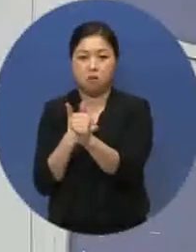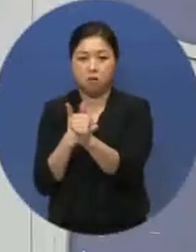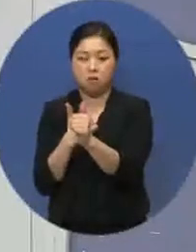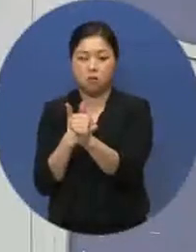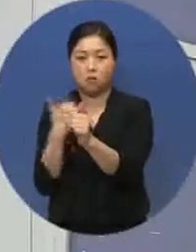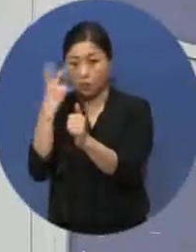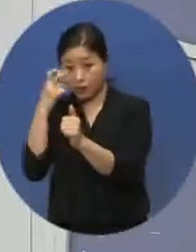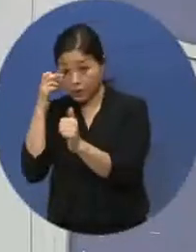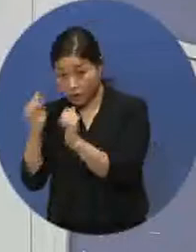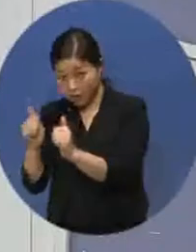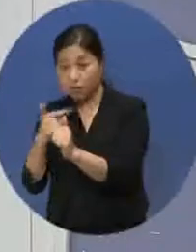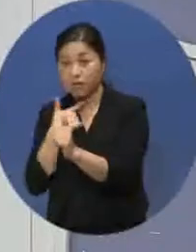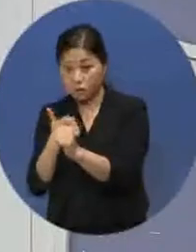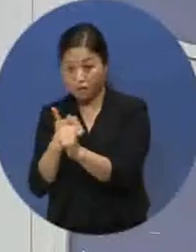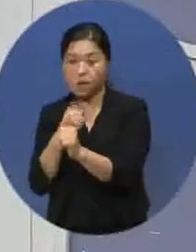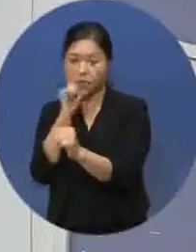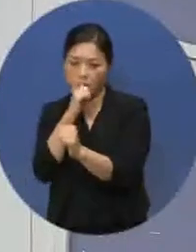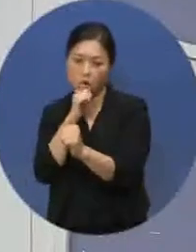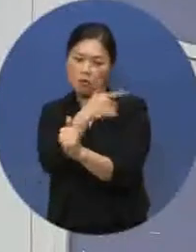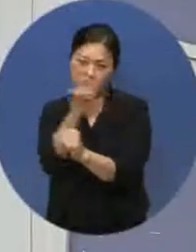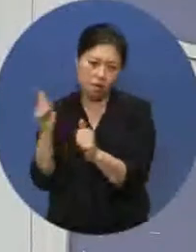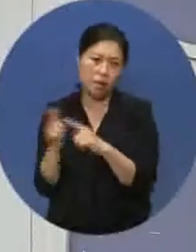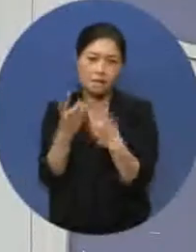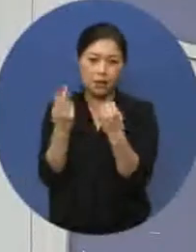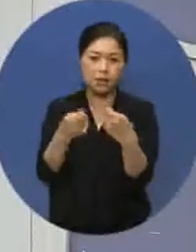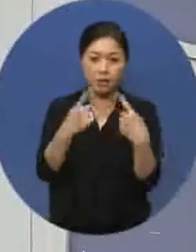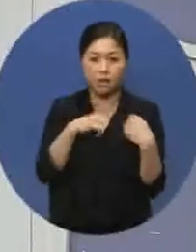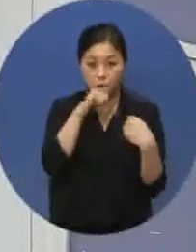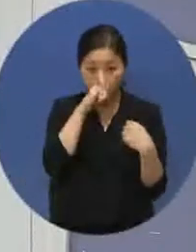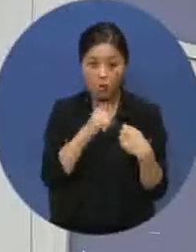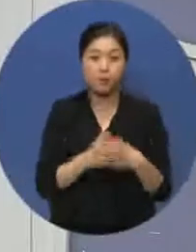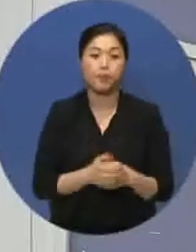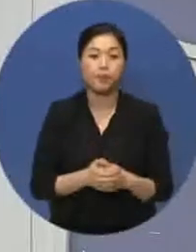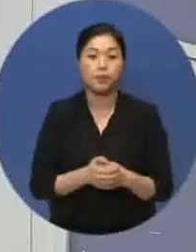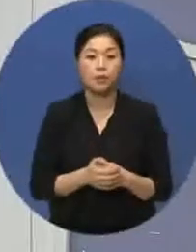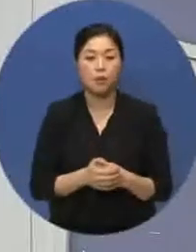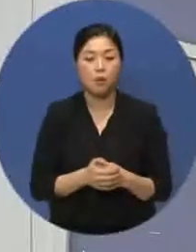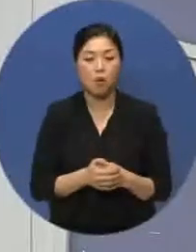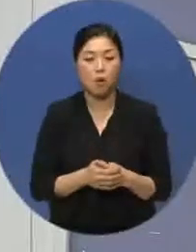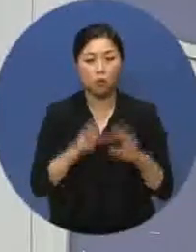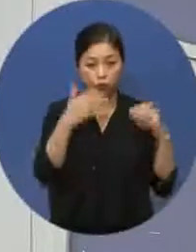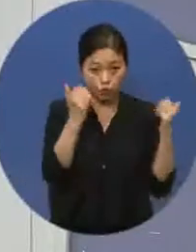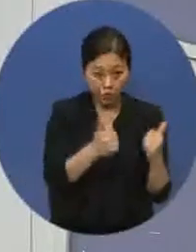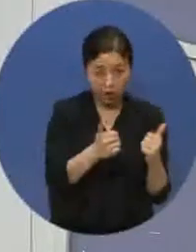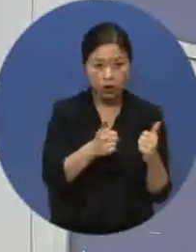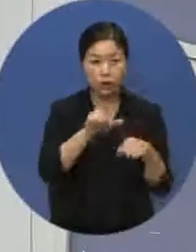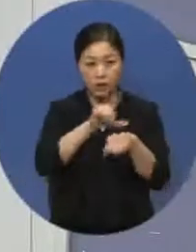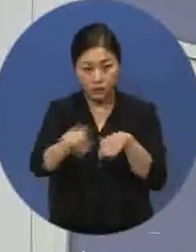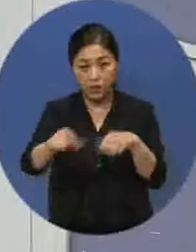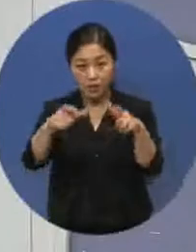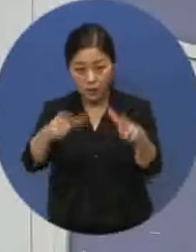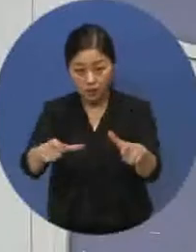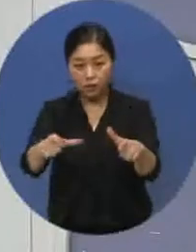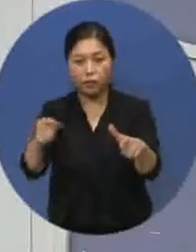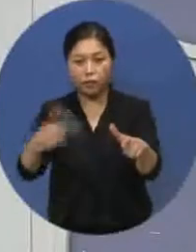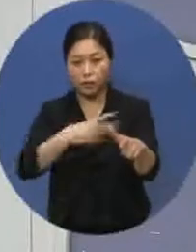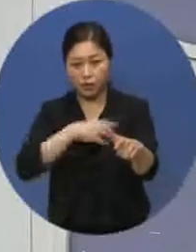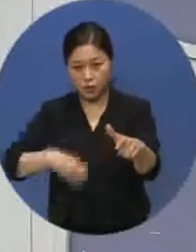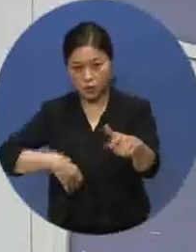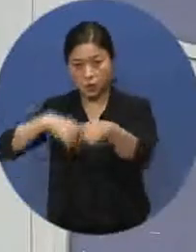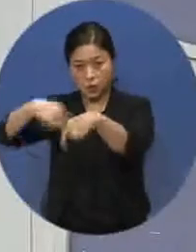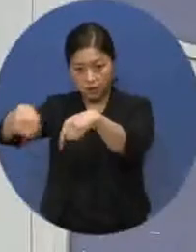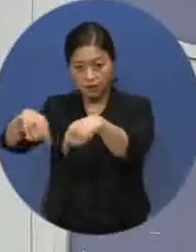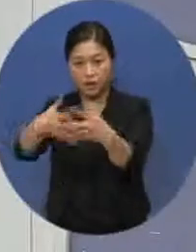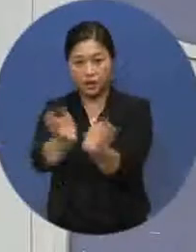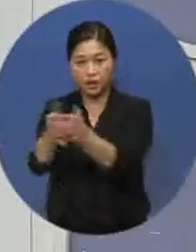다양한 경험을 가진 변호사들이 들어가고 있고요. 국회뿐만 아니라 지방, 광역, 그다음에 기초, 자치 의회에도